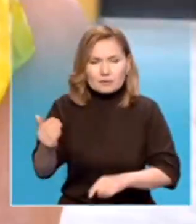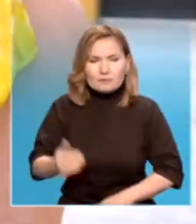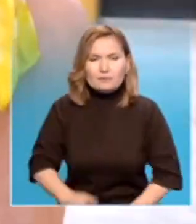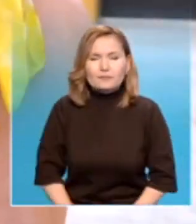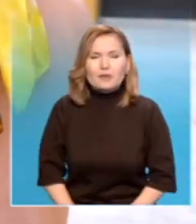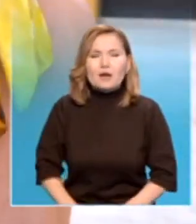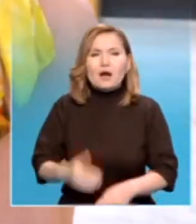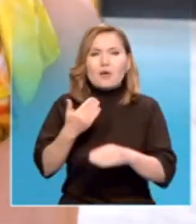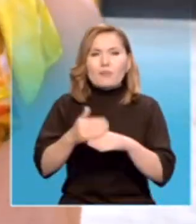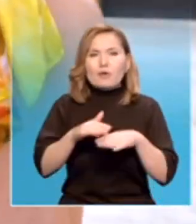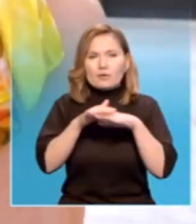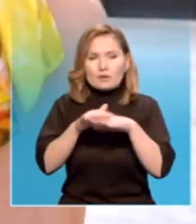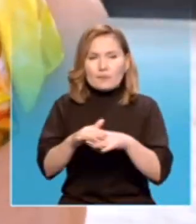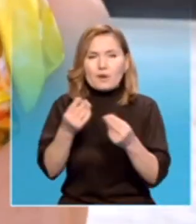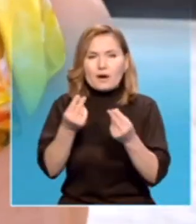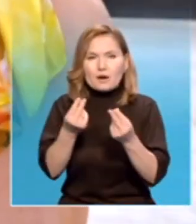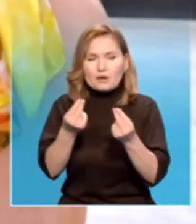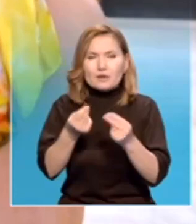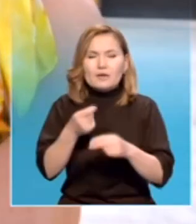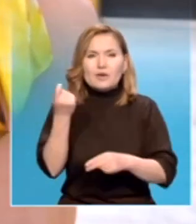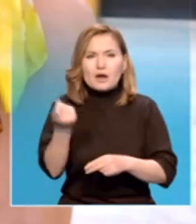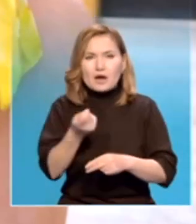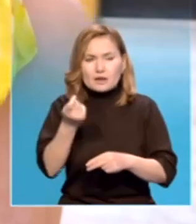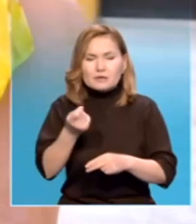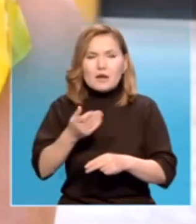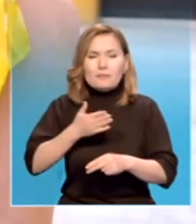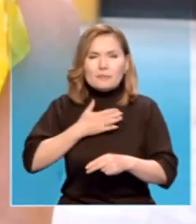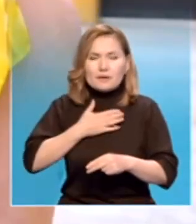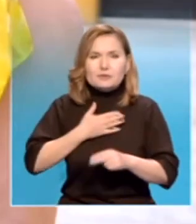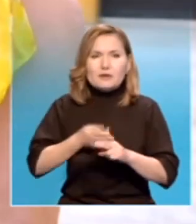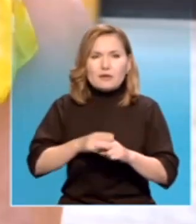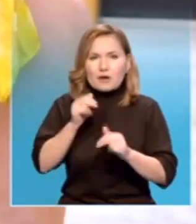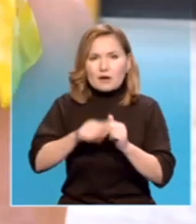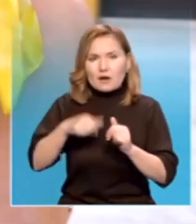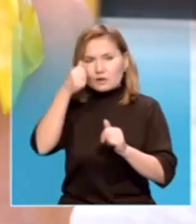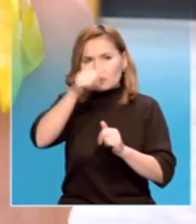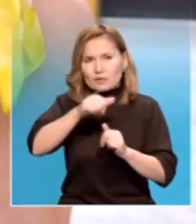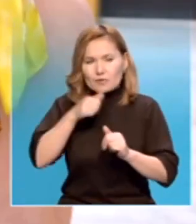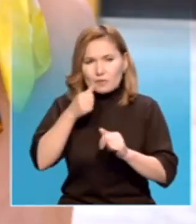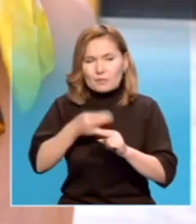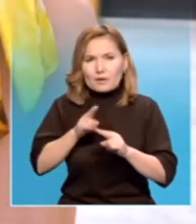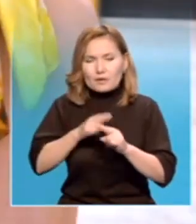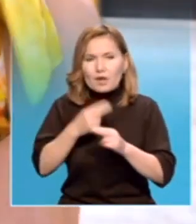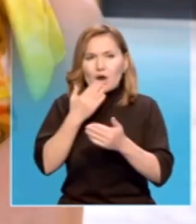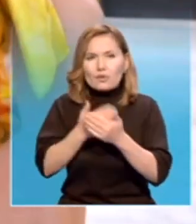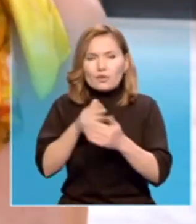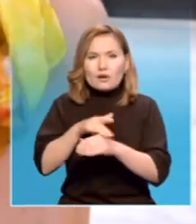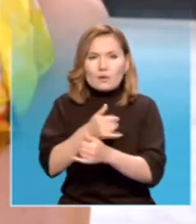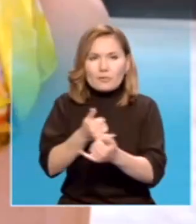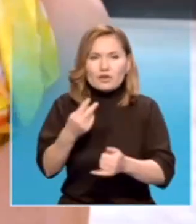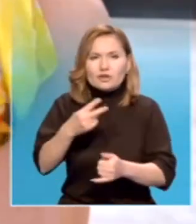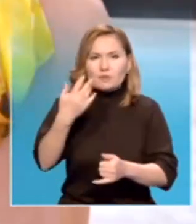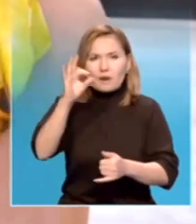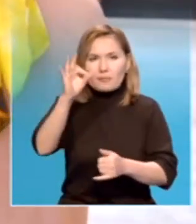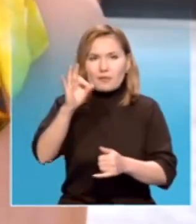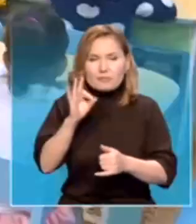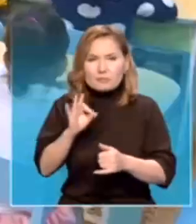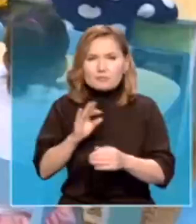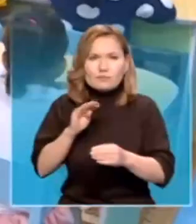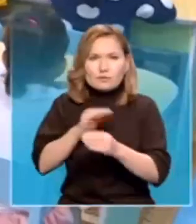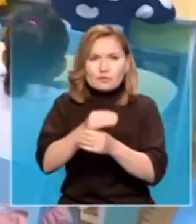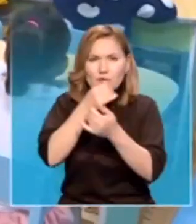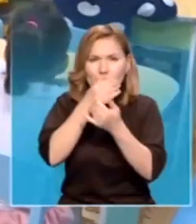Бөлінген қаржының аздығынан біз барлығына жылдық есеп бойынша жылдағы көрсетіліп жатқан 25%-тік пайызды қоса